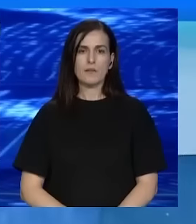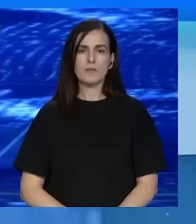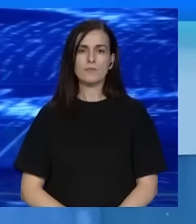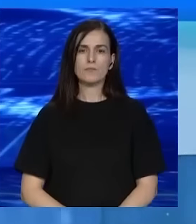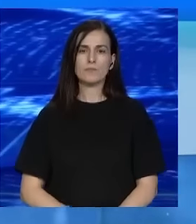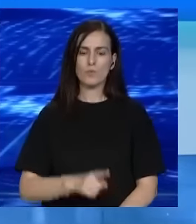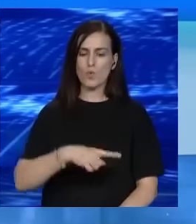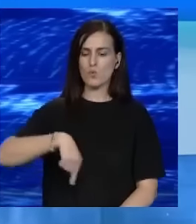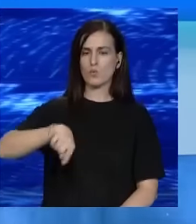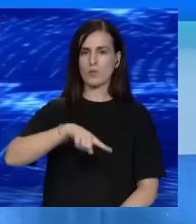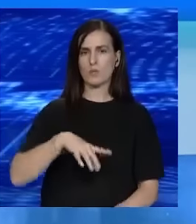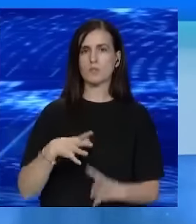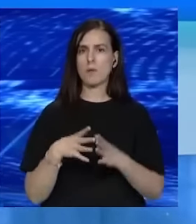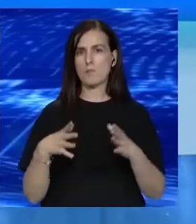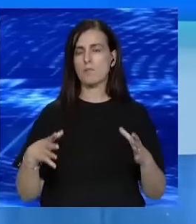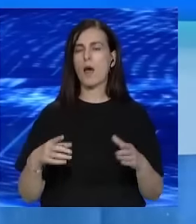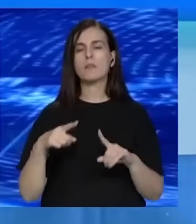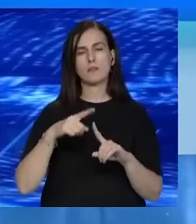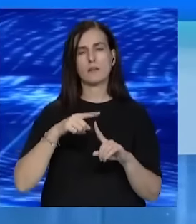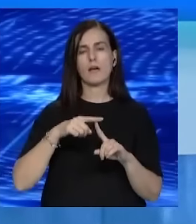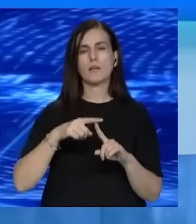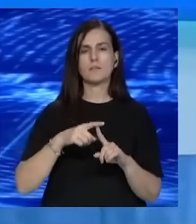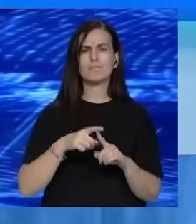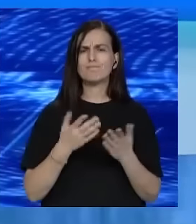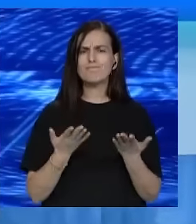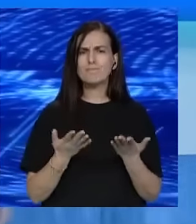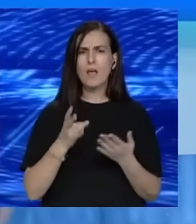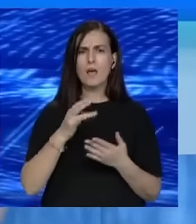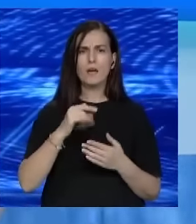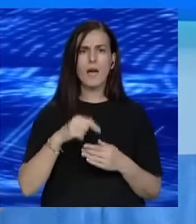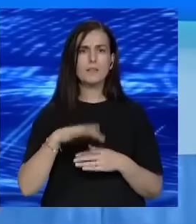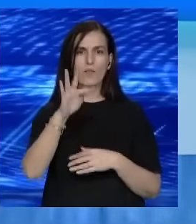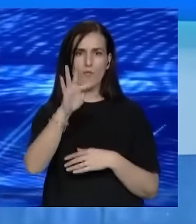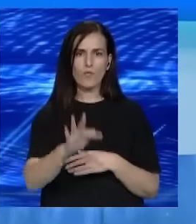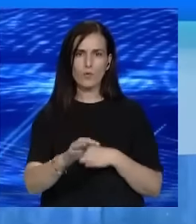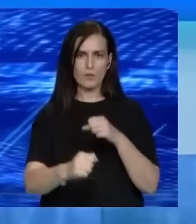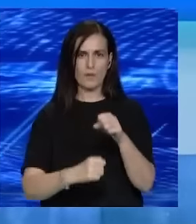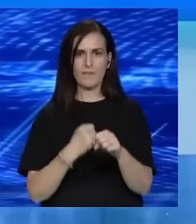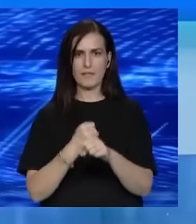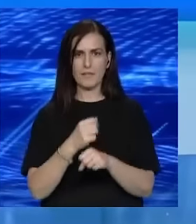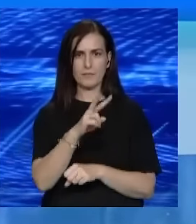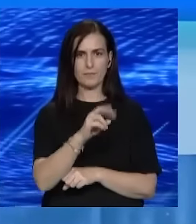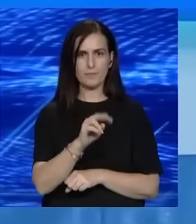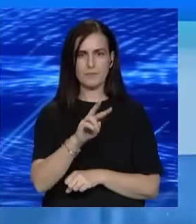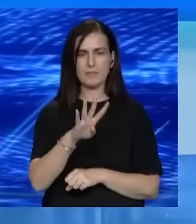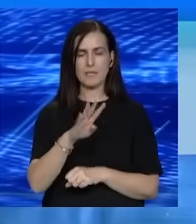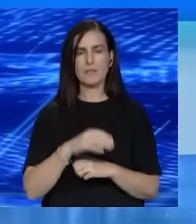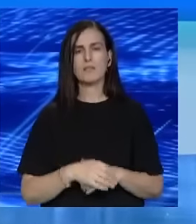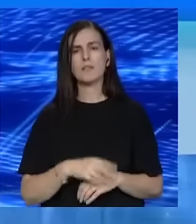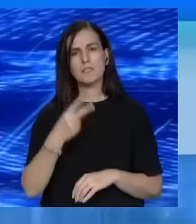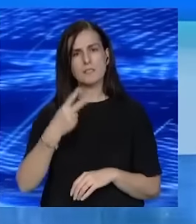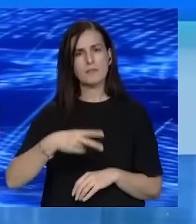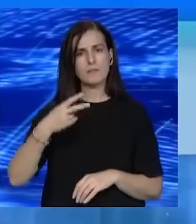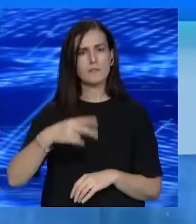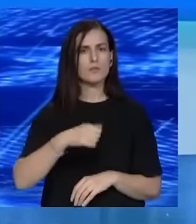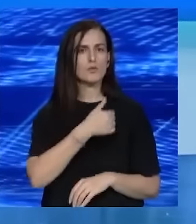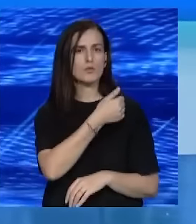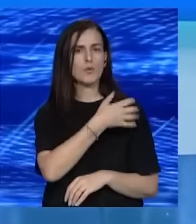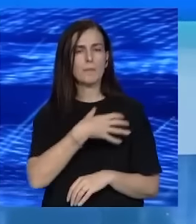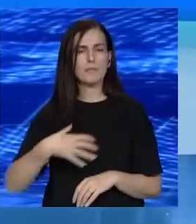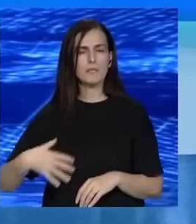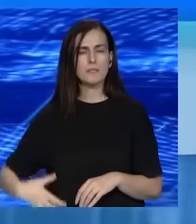Unaza e Madhe e Tiranës do të jetë gati në fund të vitit, zvendës kryeministria Belinda Balluku, që pa nga afër dhe punimet, ka